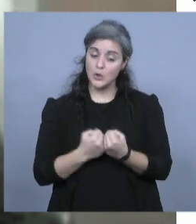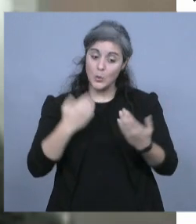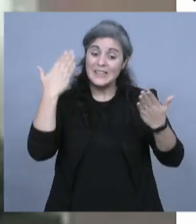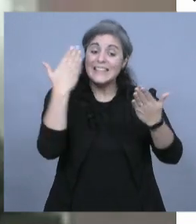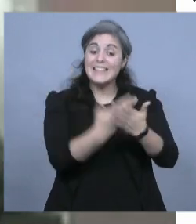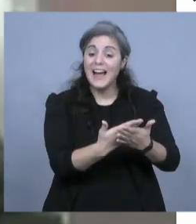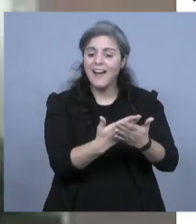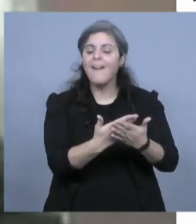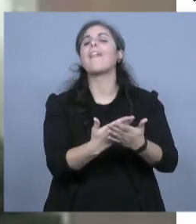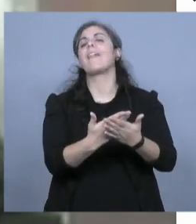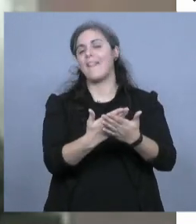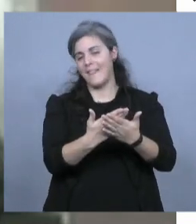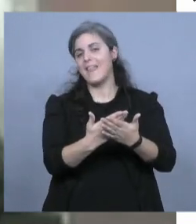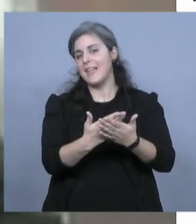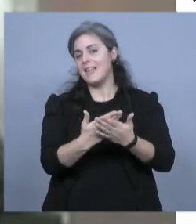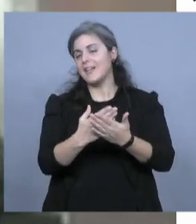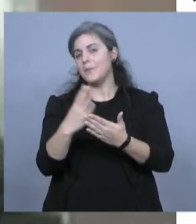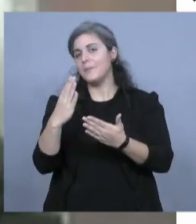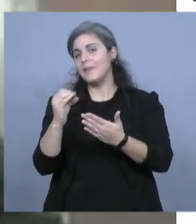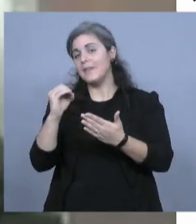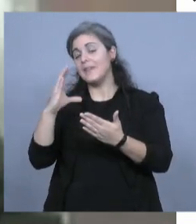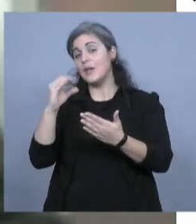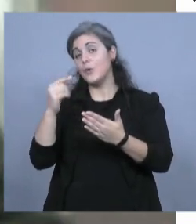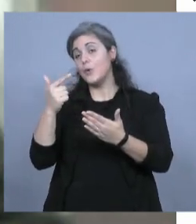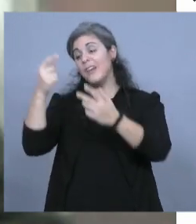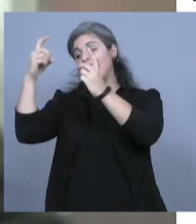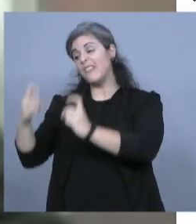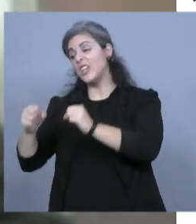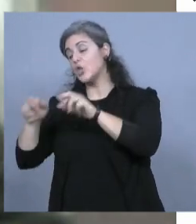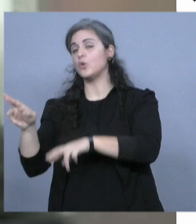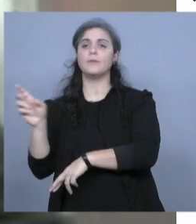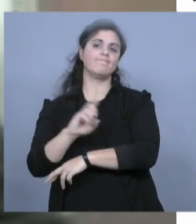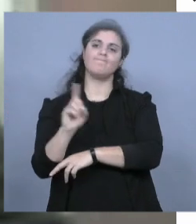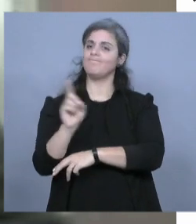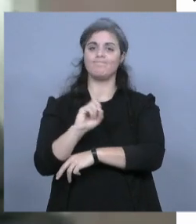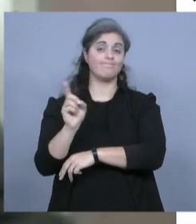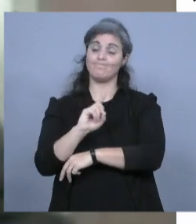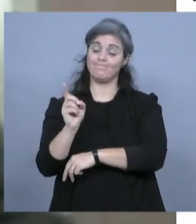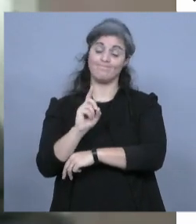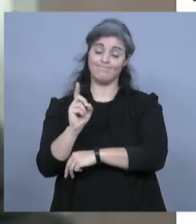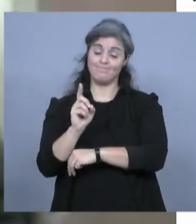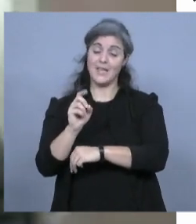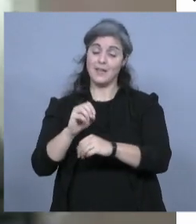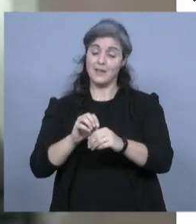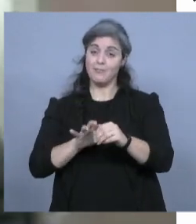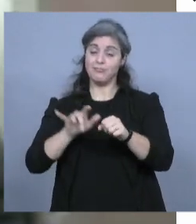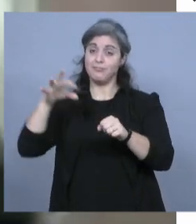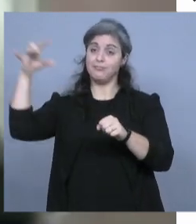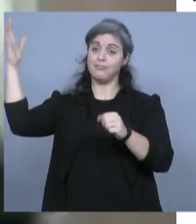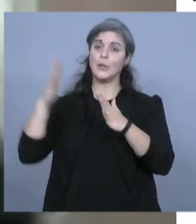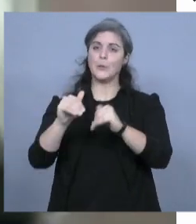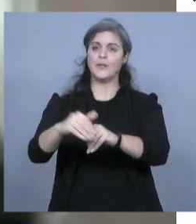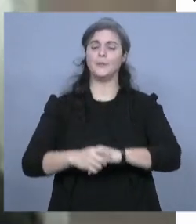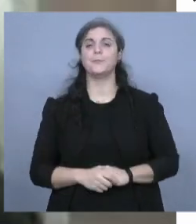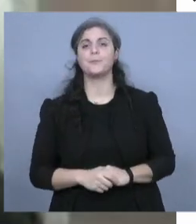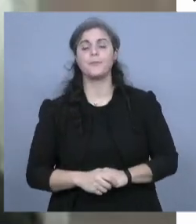conscients, que l'on agit à grande échelle sur la baisse des émissions de CO2. C'est important de le rappeler. Sur les heures de pointe, justement, de nombreuses études